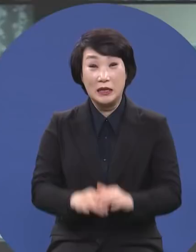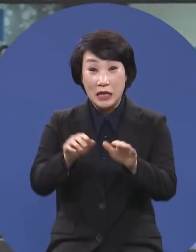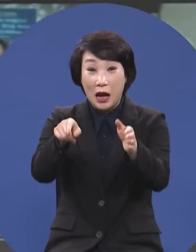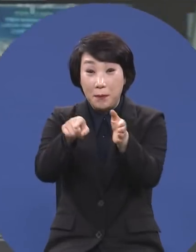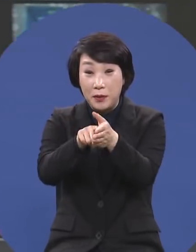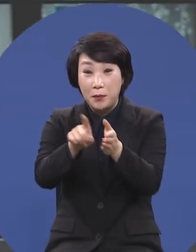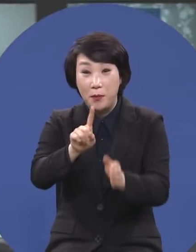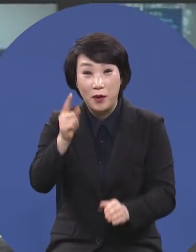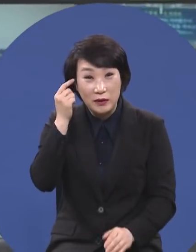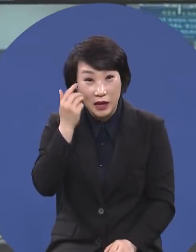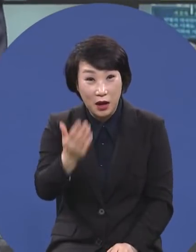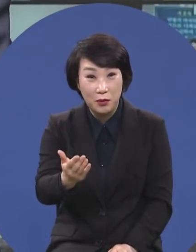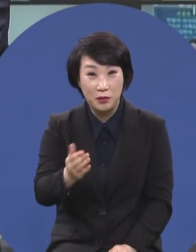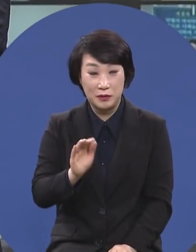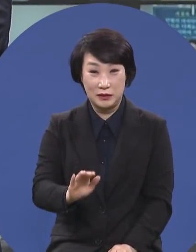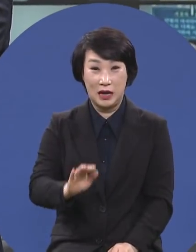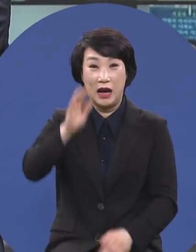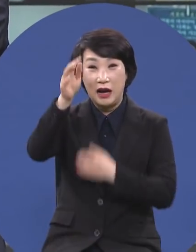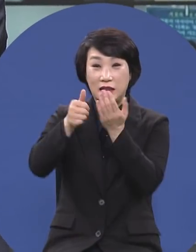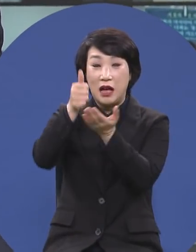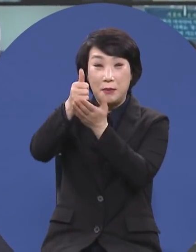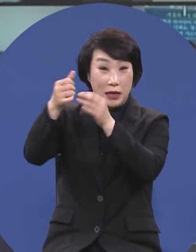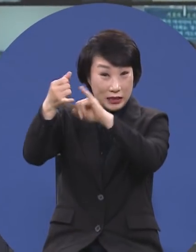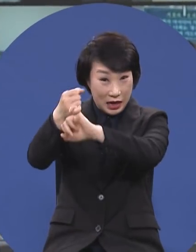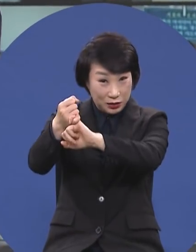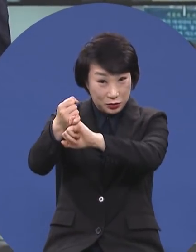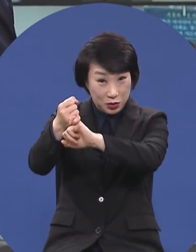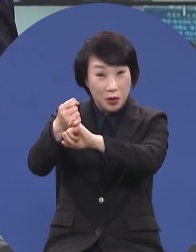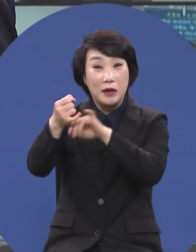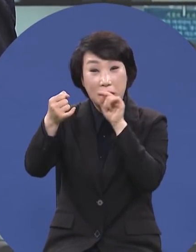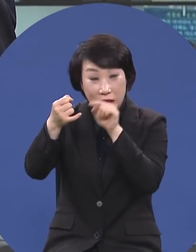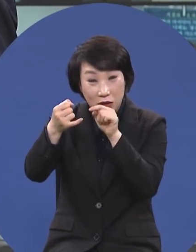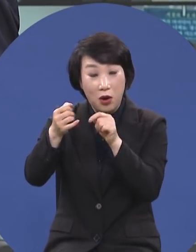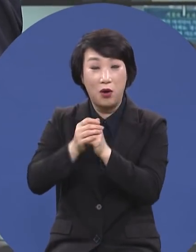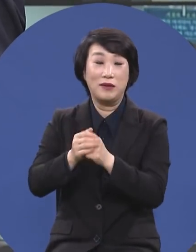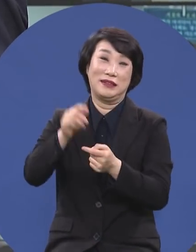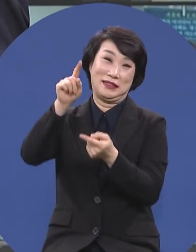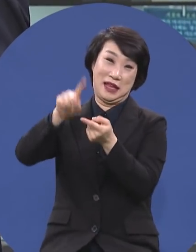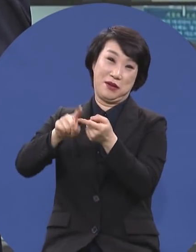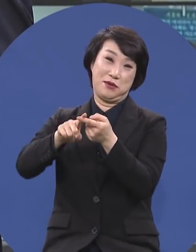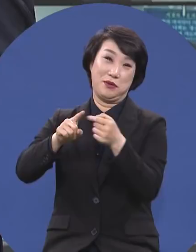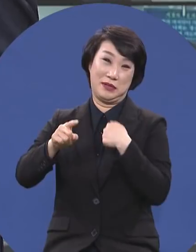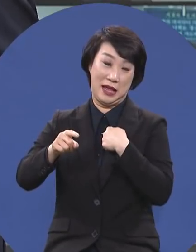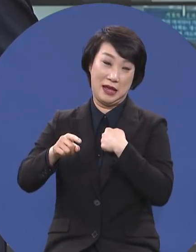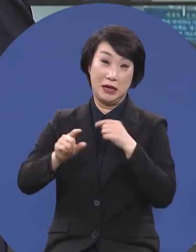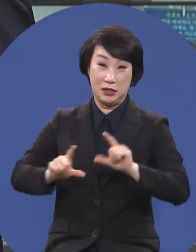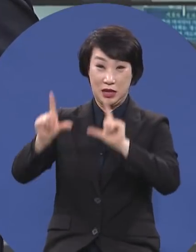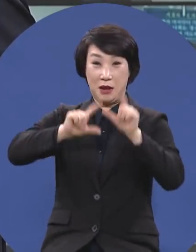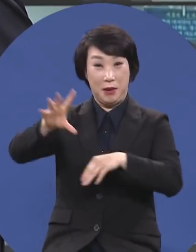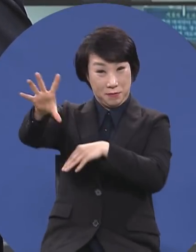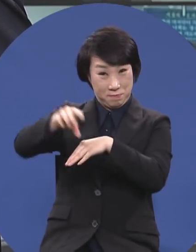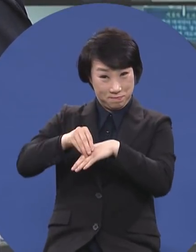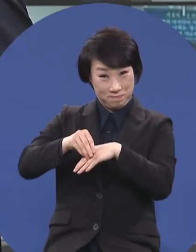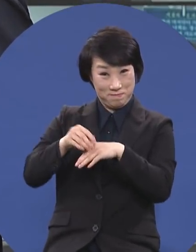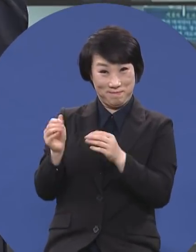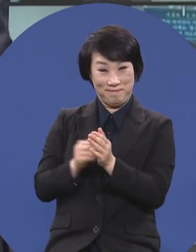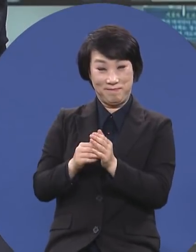믿음이라는 것이 무엇이냐? 하나님이 약속하신 것을 그대로 내 삶으로